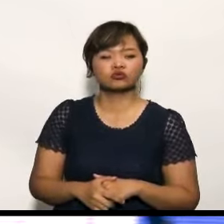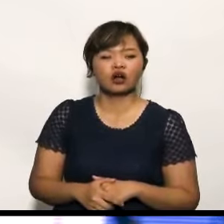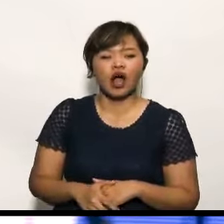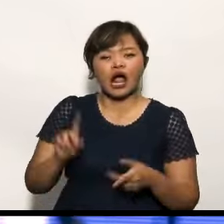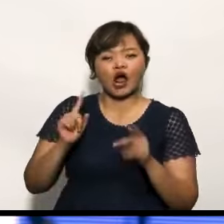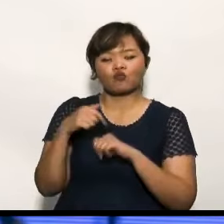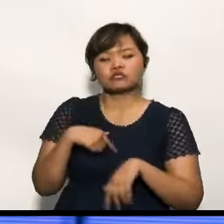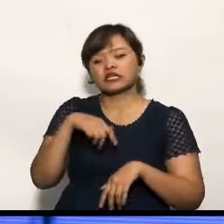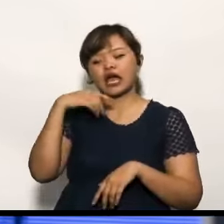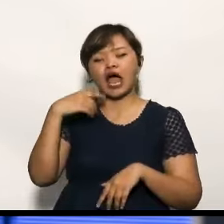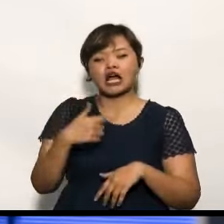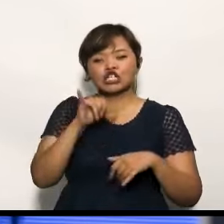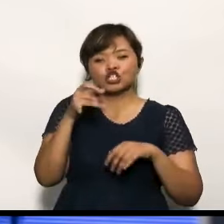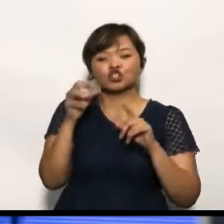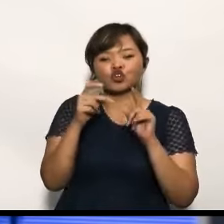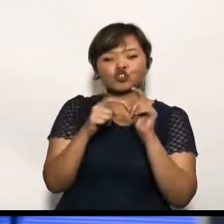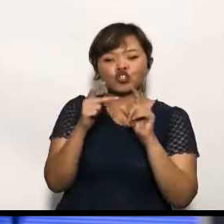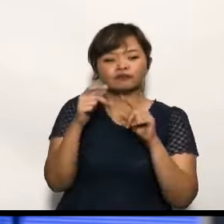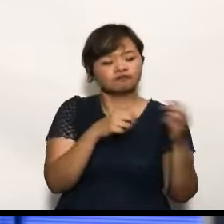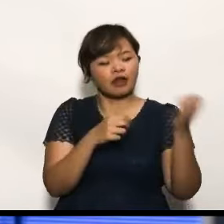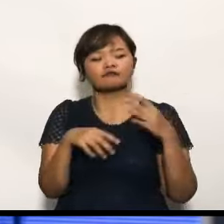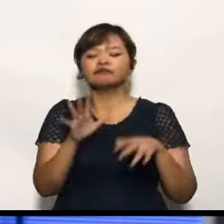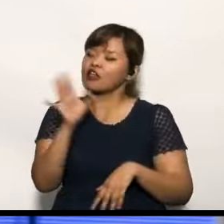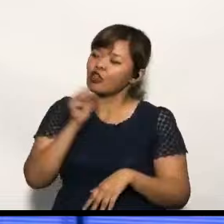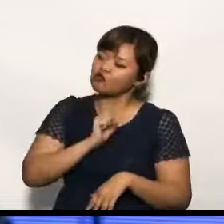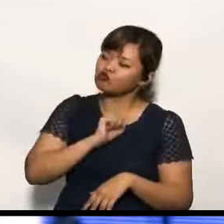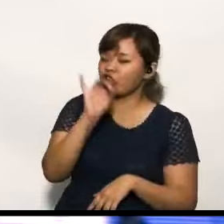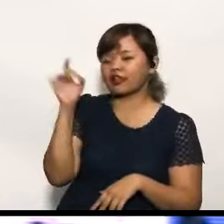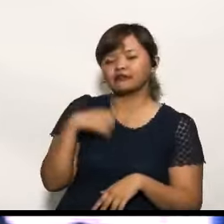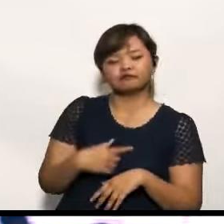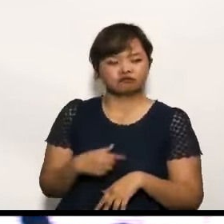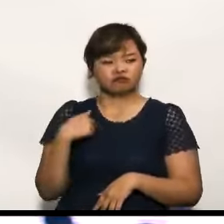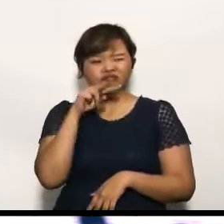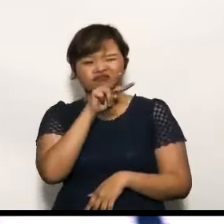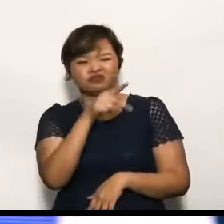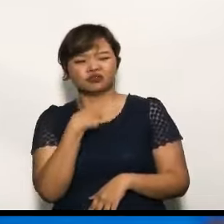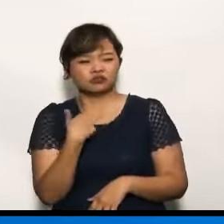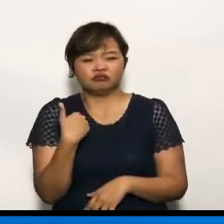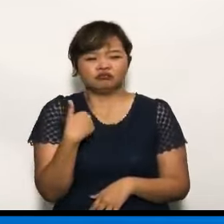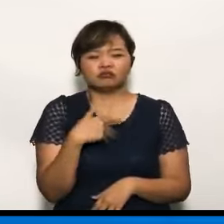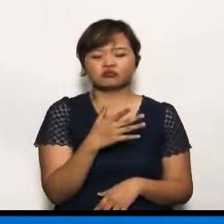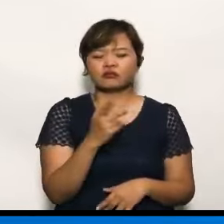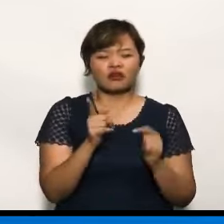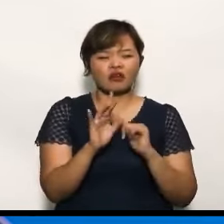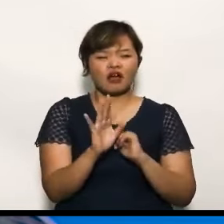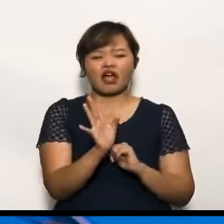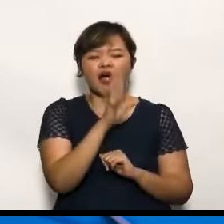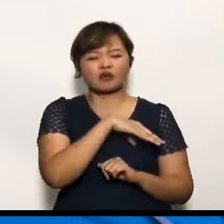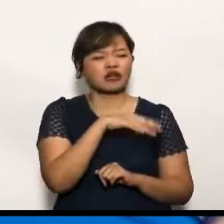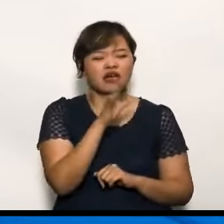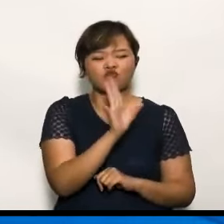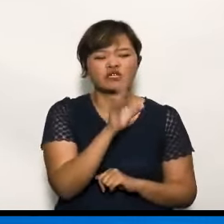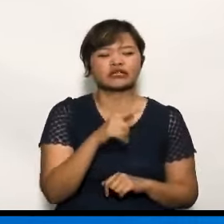mungkin saya perlu takut. Karena dia masih manusia, masih banyak limitasi. Tapi kalau yang ngasih tahu saya